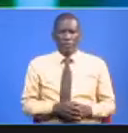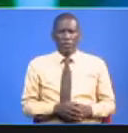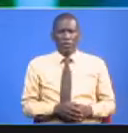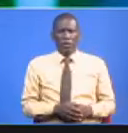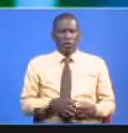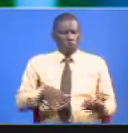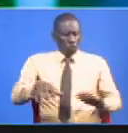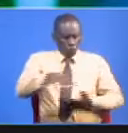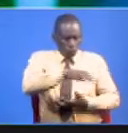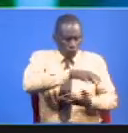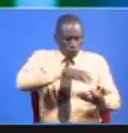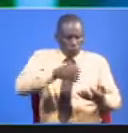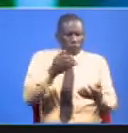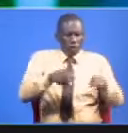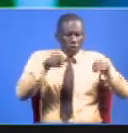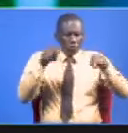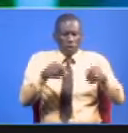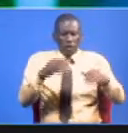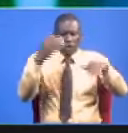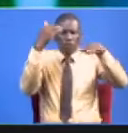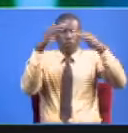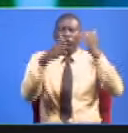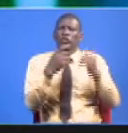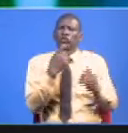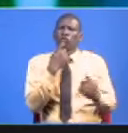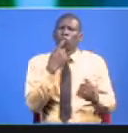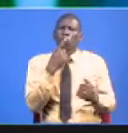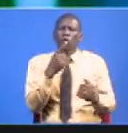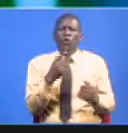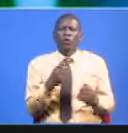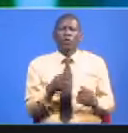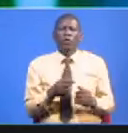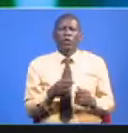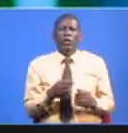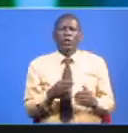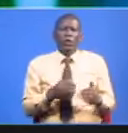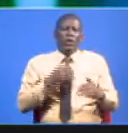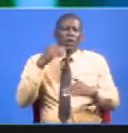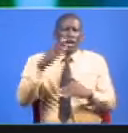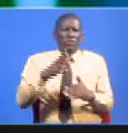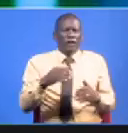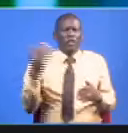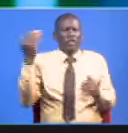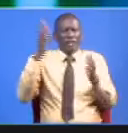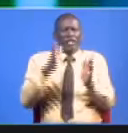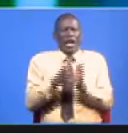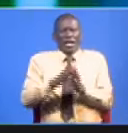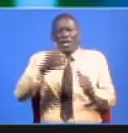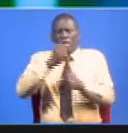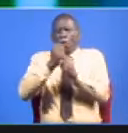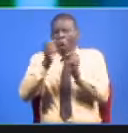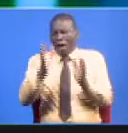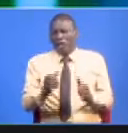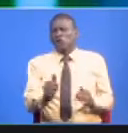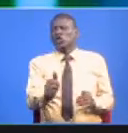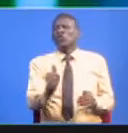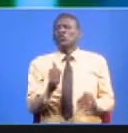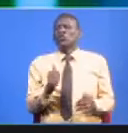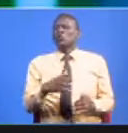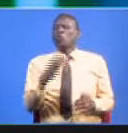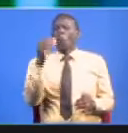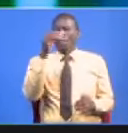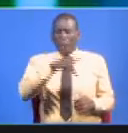Hali ya sintofahamu imeshuhudiwa leo katika chuo kikuu cha Moi, kaunti ya Wasingishu, baada ya wahadhiri na wafanyakazi wengine kukataa kurejea